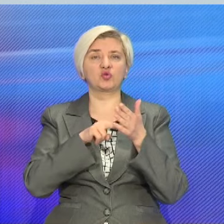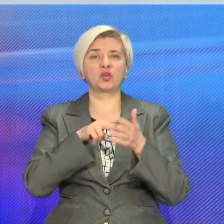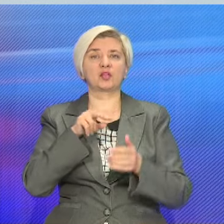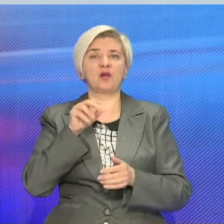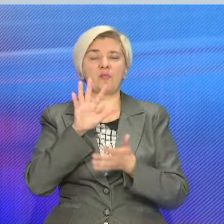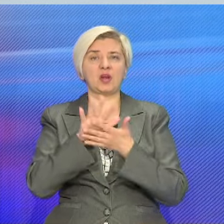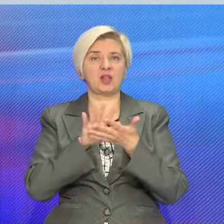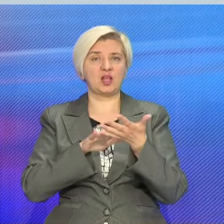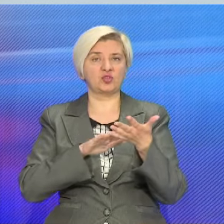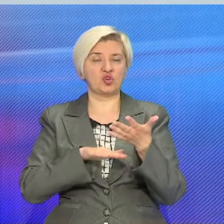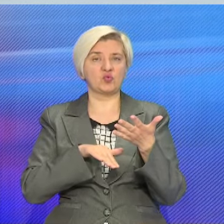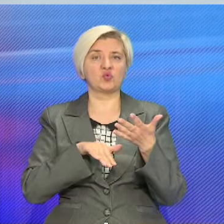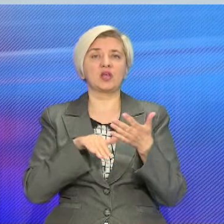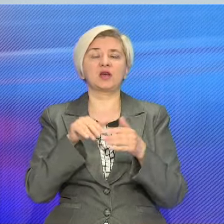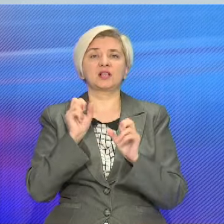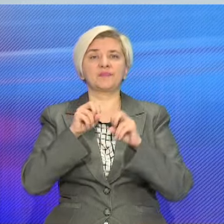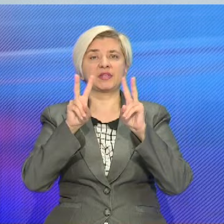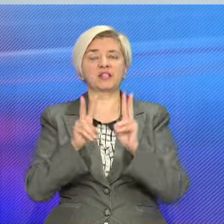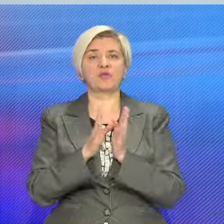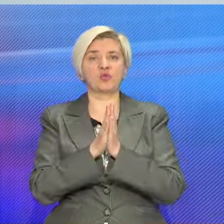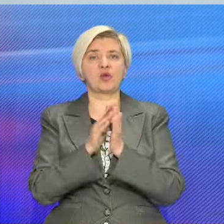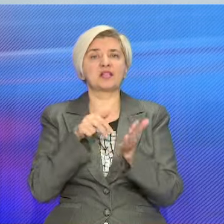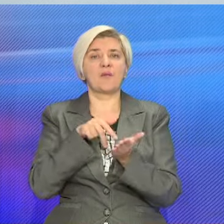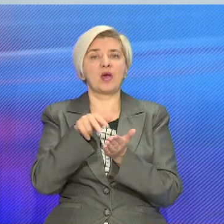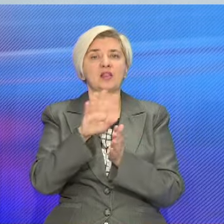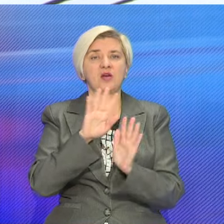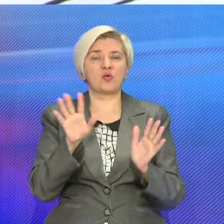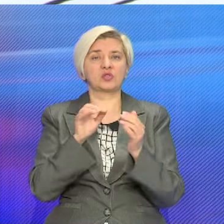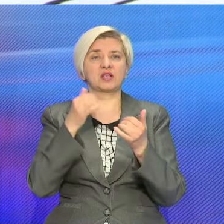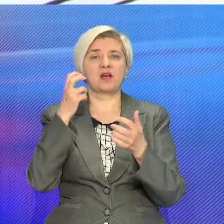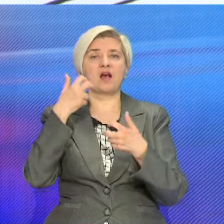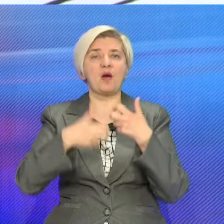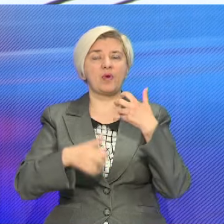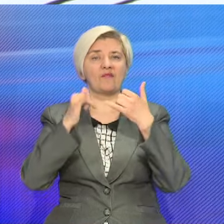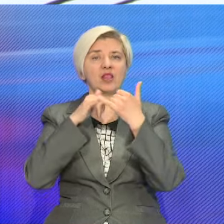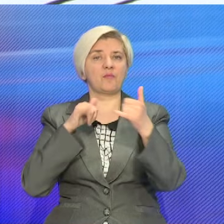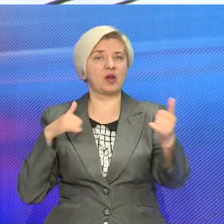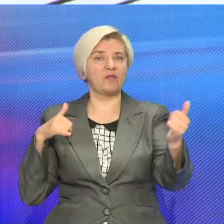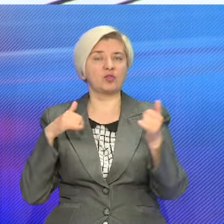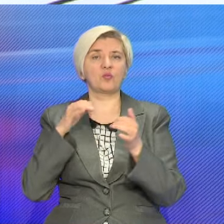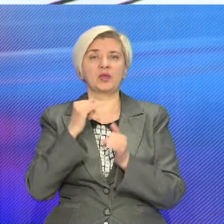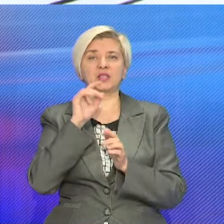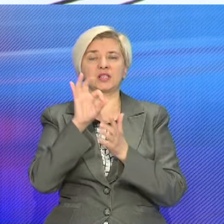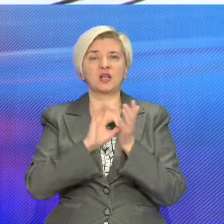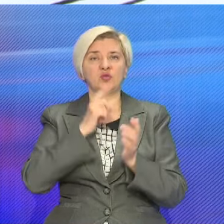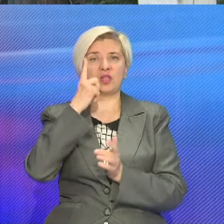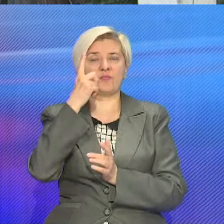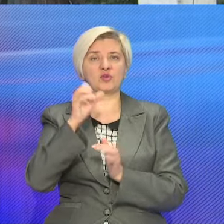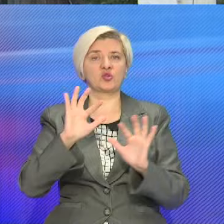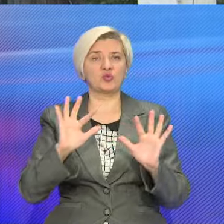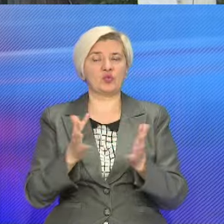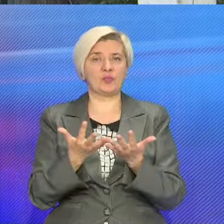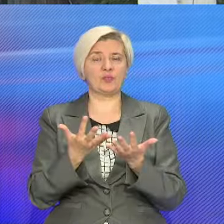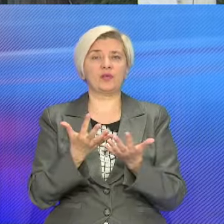споживцов протягиваются. Специалисты просят не подходить до оборванных проводов и одразу ж поведомлять про надзвичайное